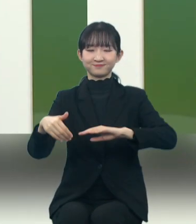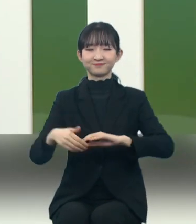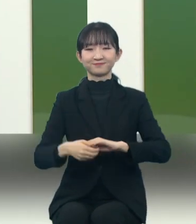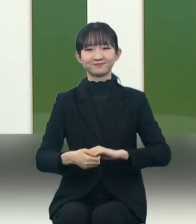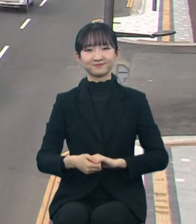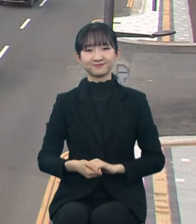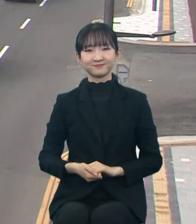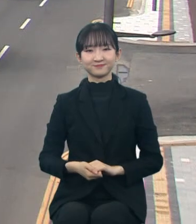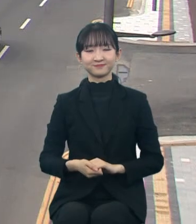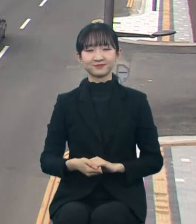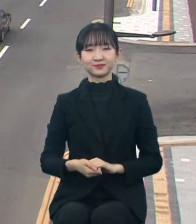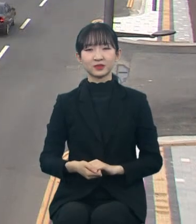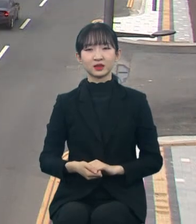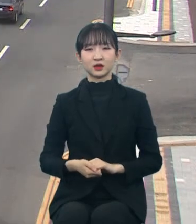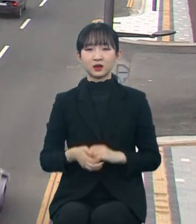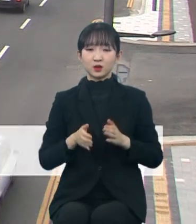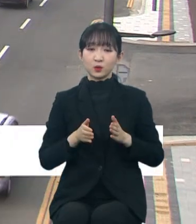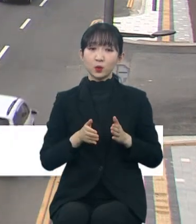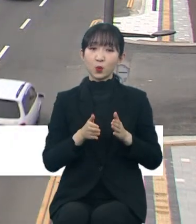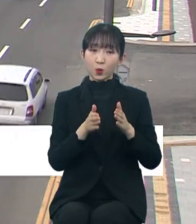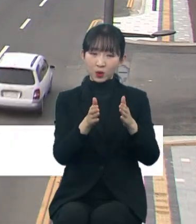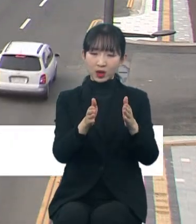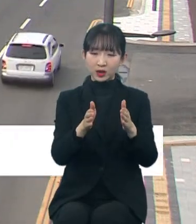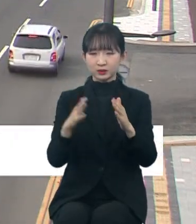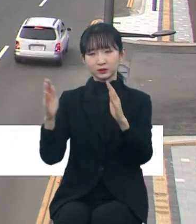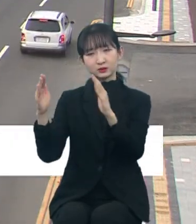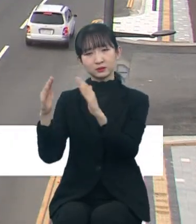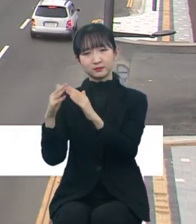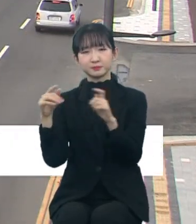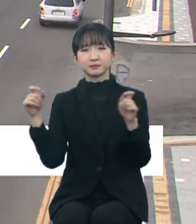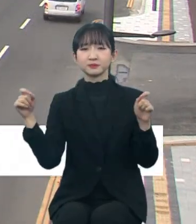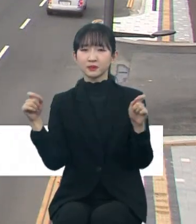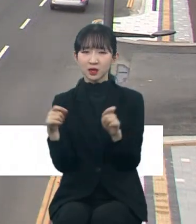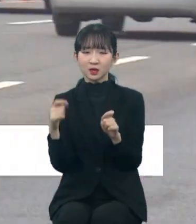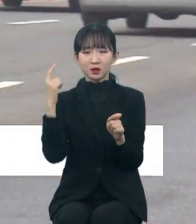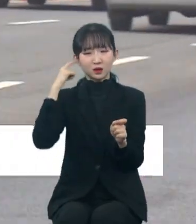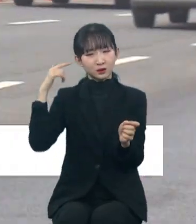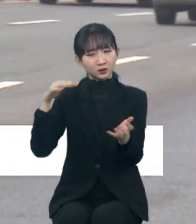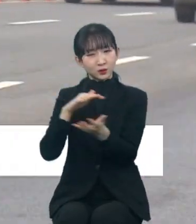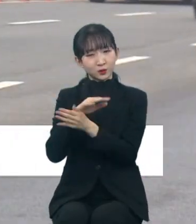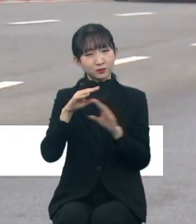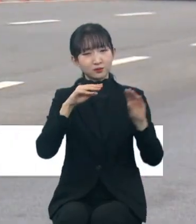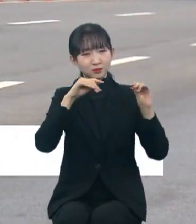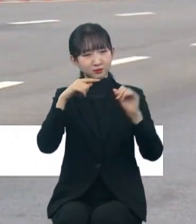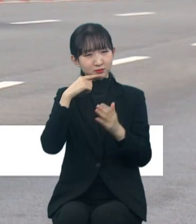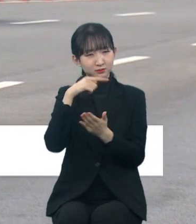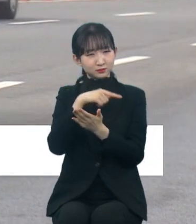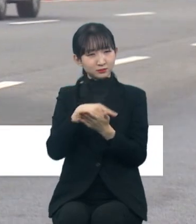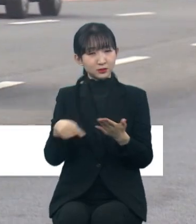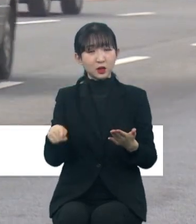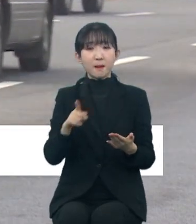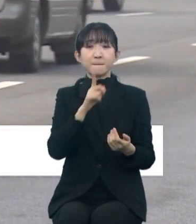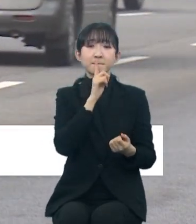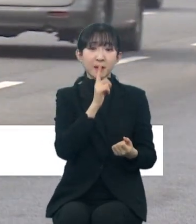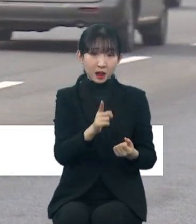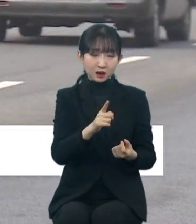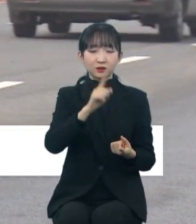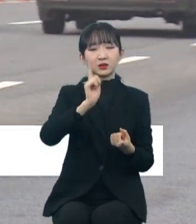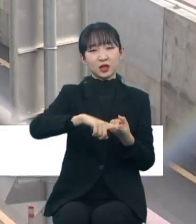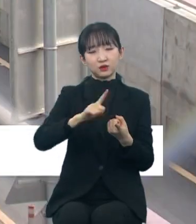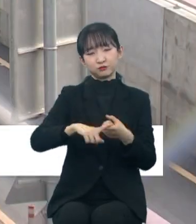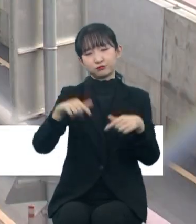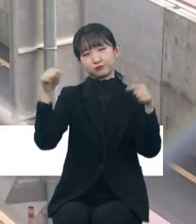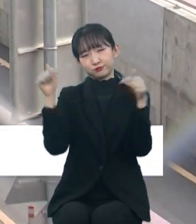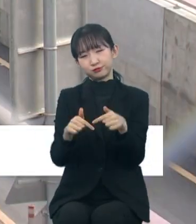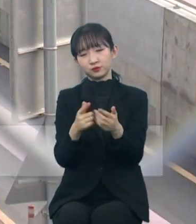것입니다. 도로가 공동주택 옆을 지나면서 소음과 먼지 피해를 우려하는 목소리에 대해선 피해 최소화를